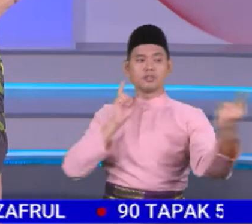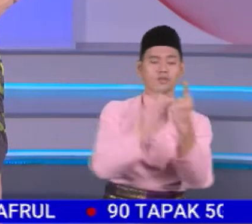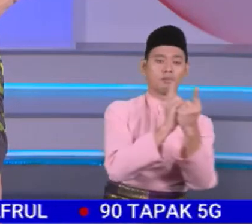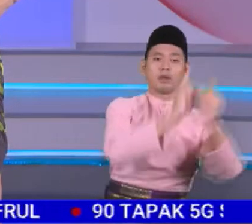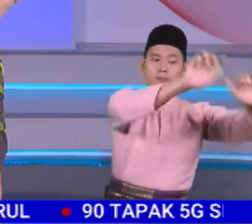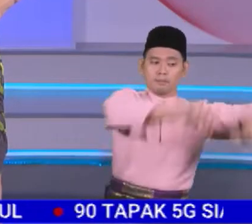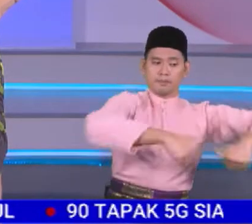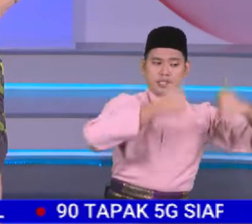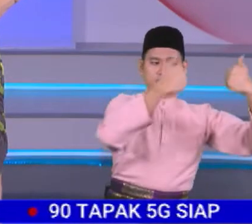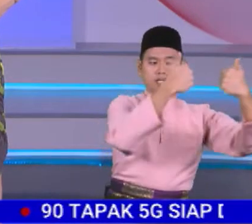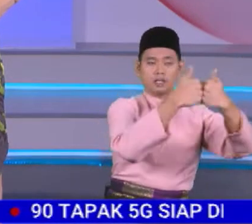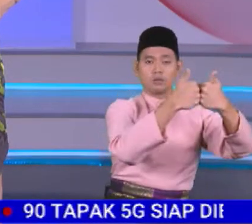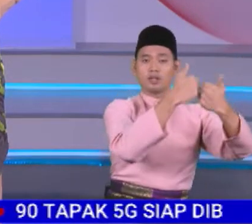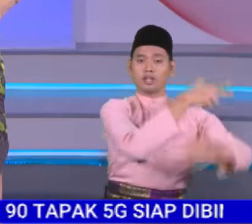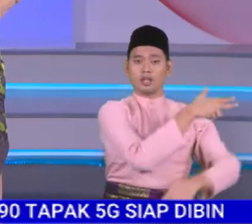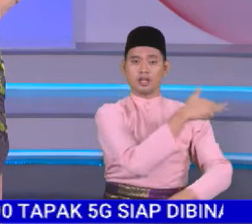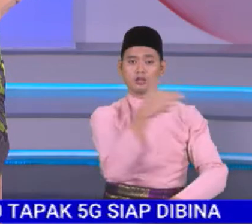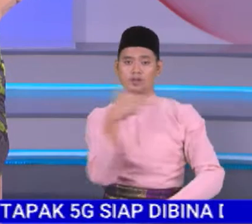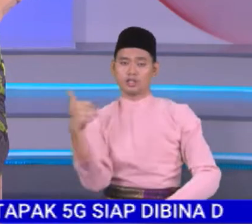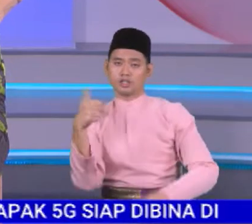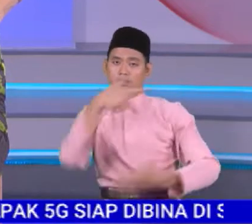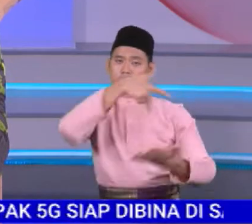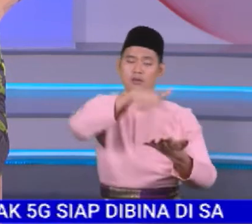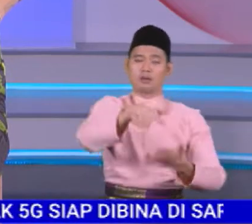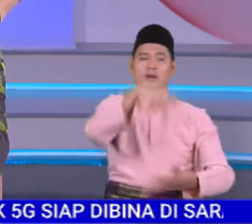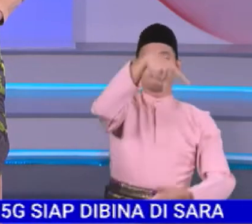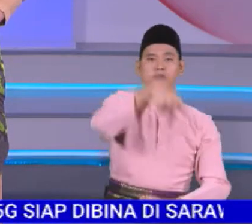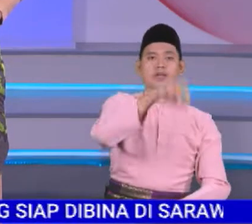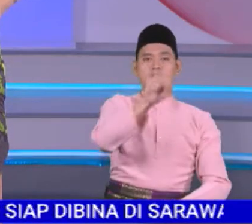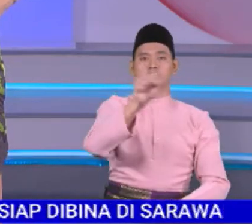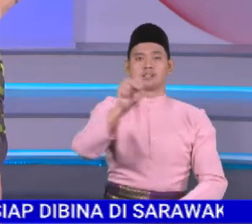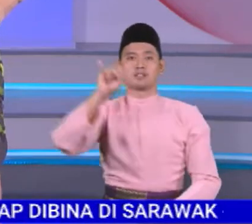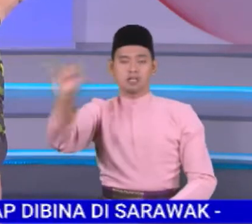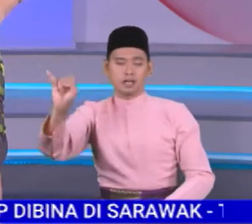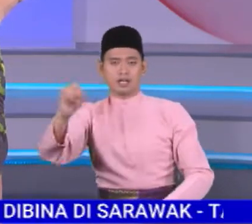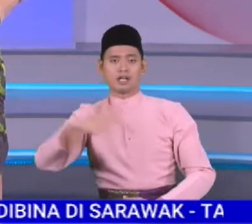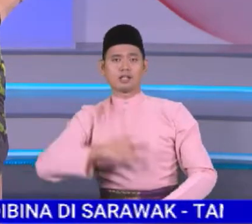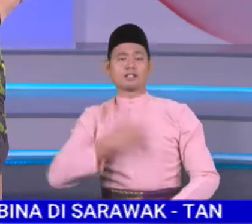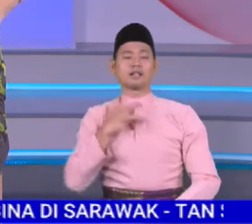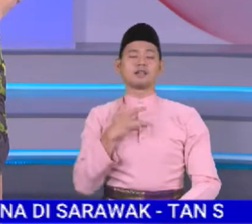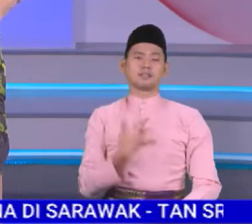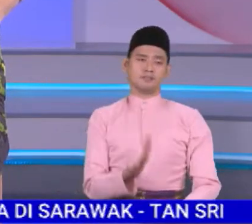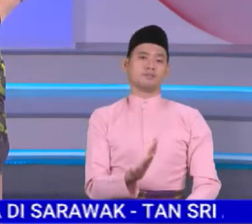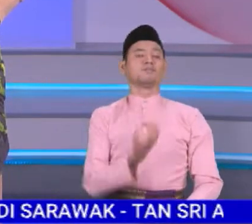persatuan Bose pas seluruh Indonesia PSSI bagi masyarakat